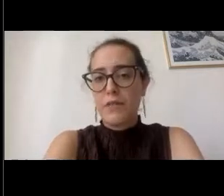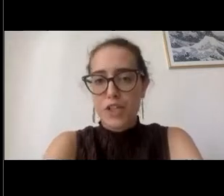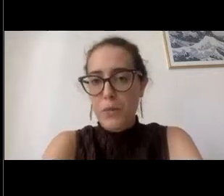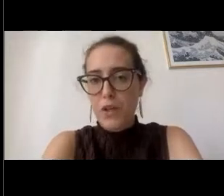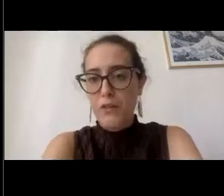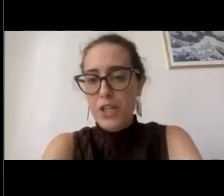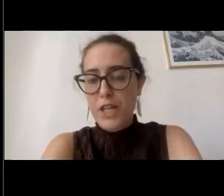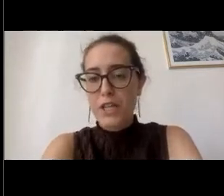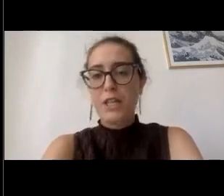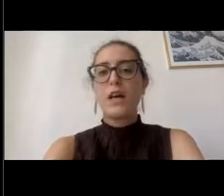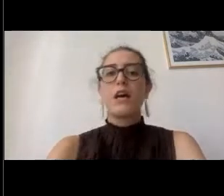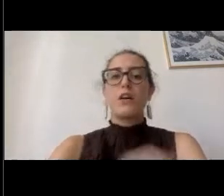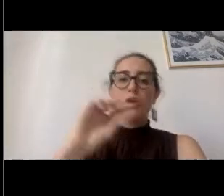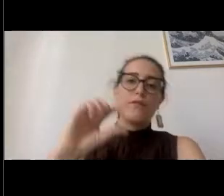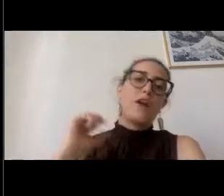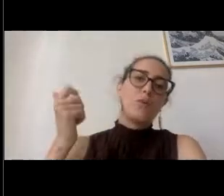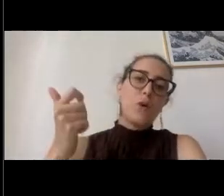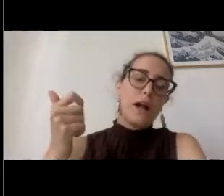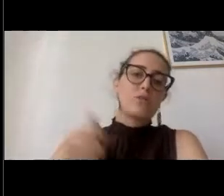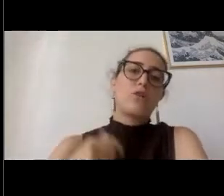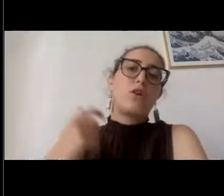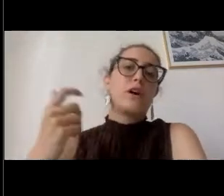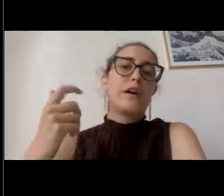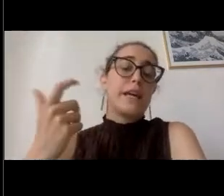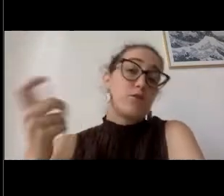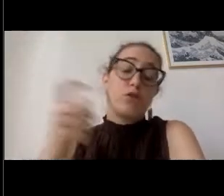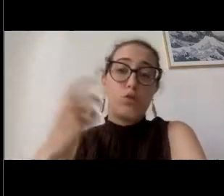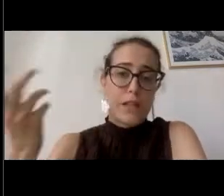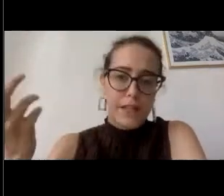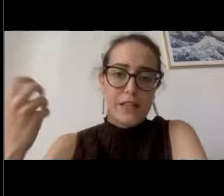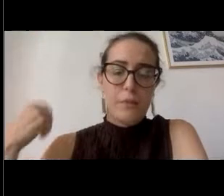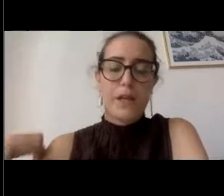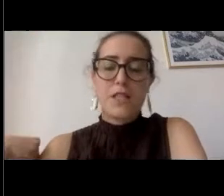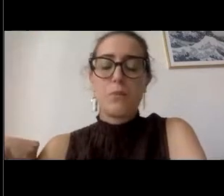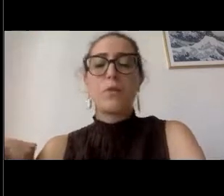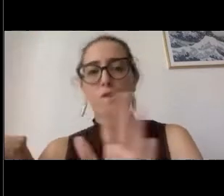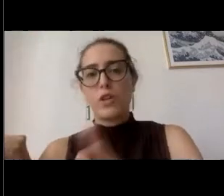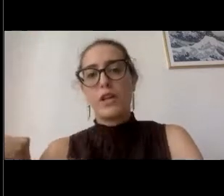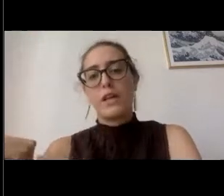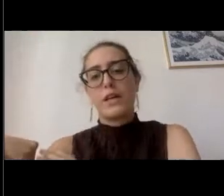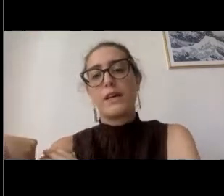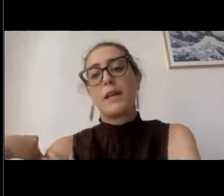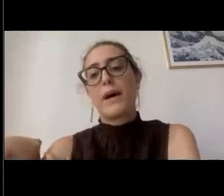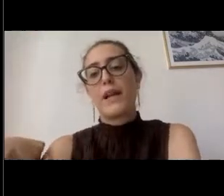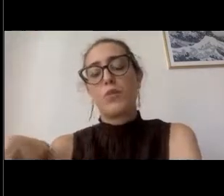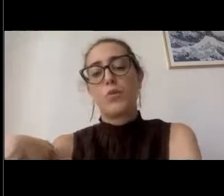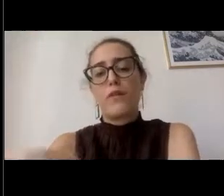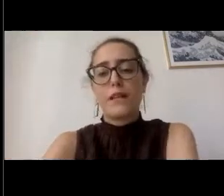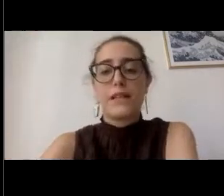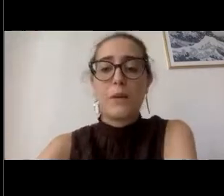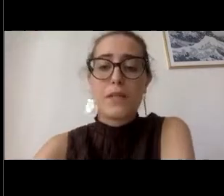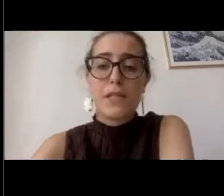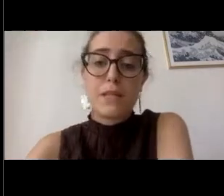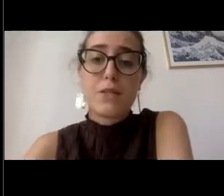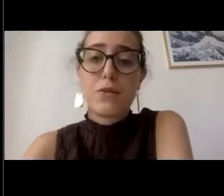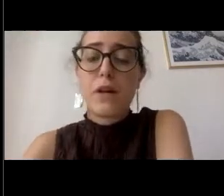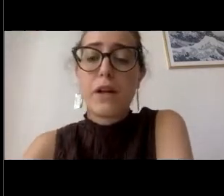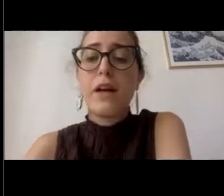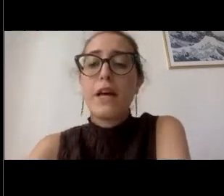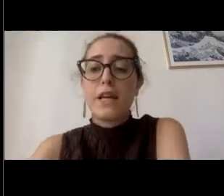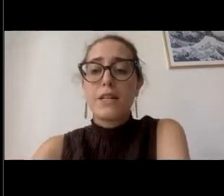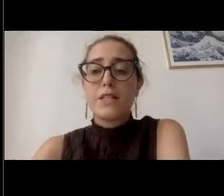di degli edifici meno efficienti in un livello più alto entro il 2030 per esempio ma questo ne parleremo più avanti nella